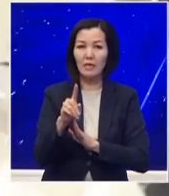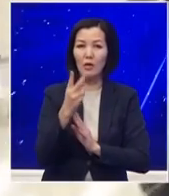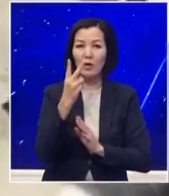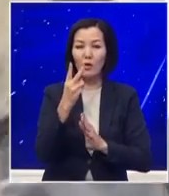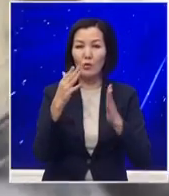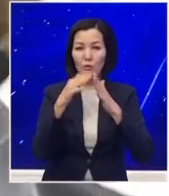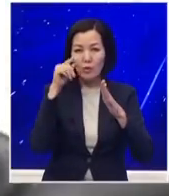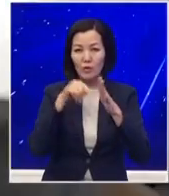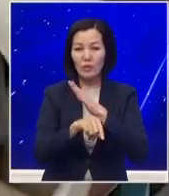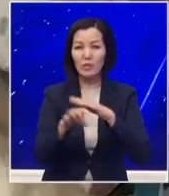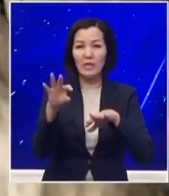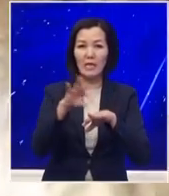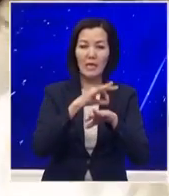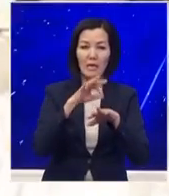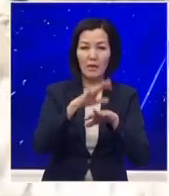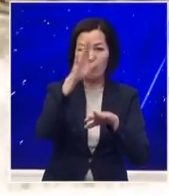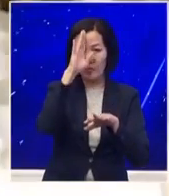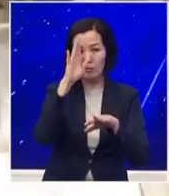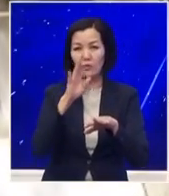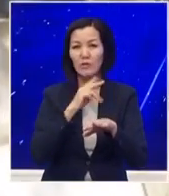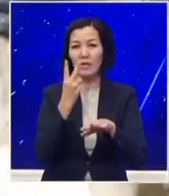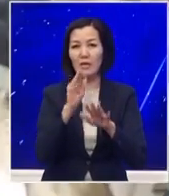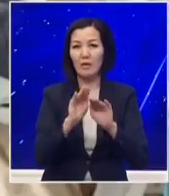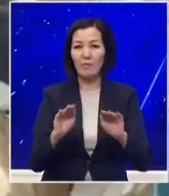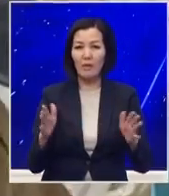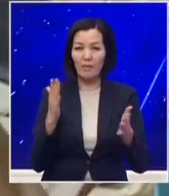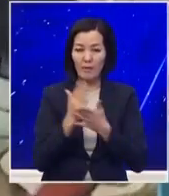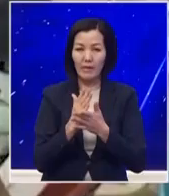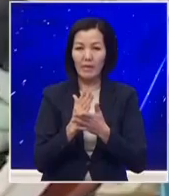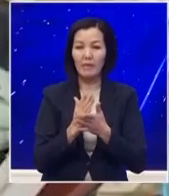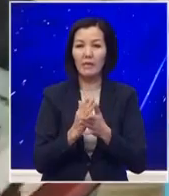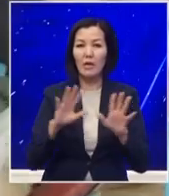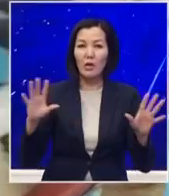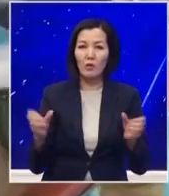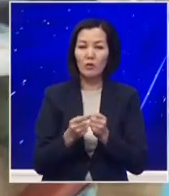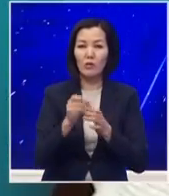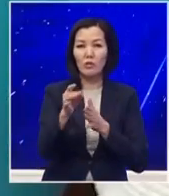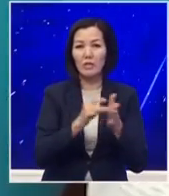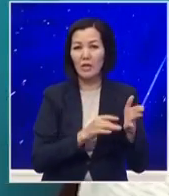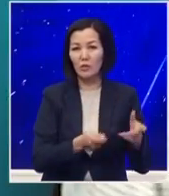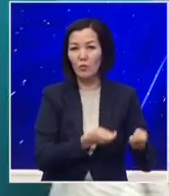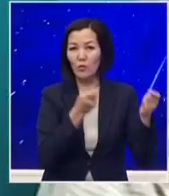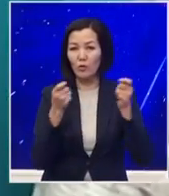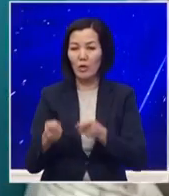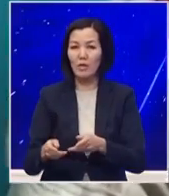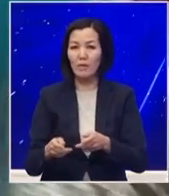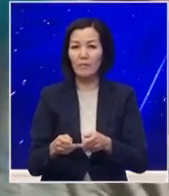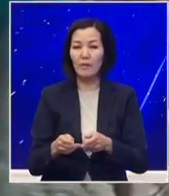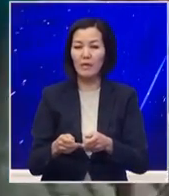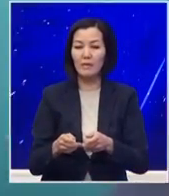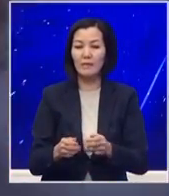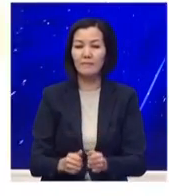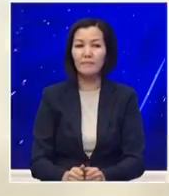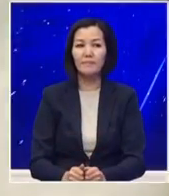ішінде ерлі зайыптылар мен екі бала бар екені белгілі болды. Құтқарушылар бірден азаматтарды құтқарып, қауіп ошағынан алып шықты.